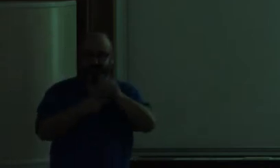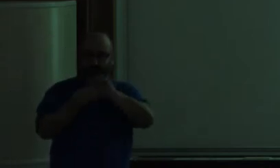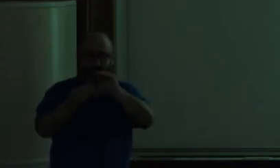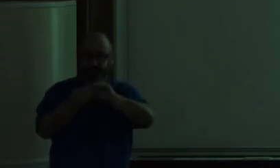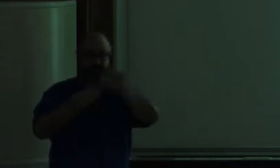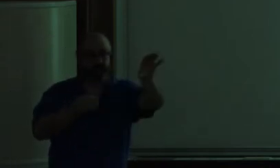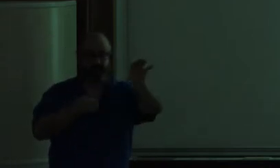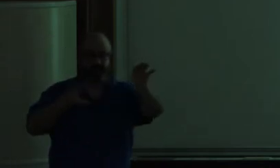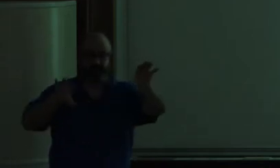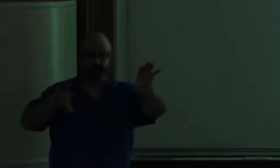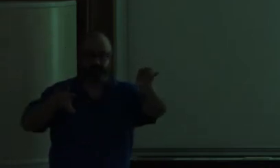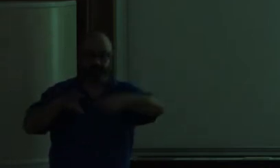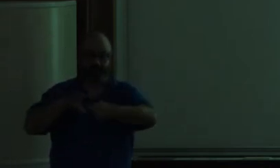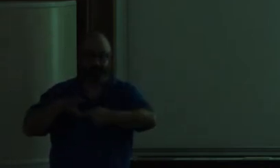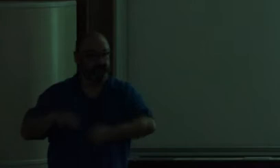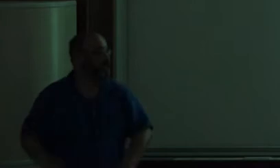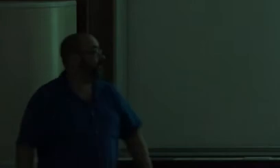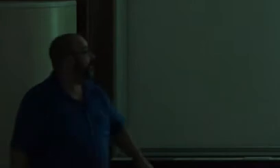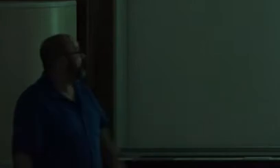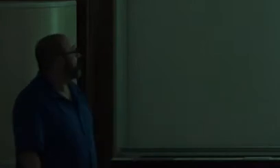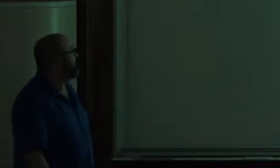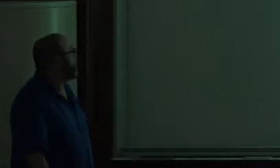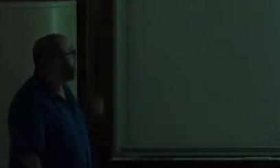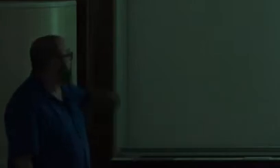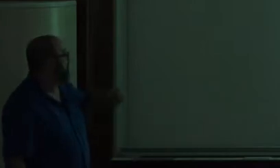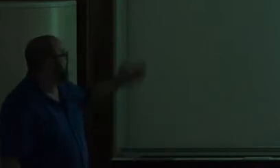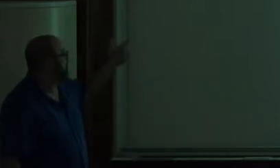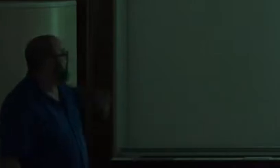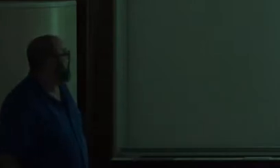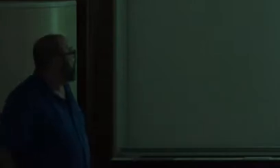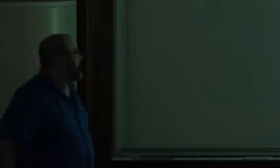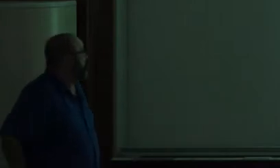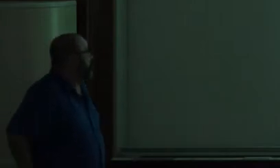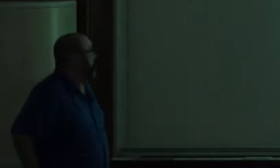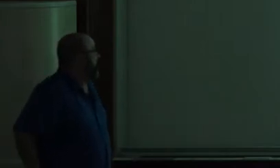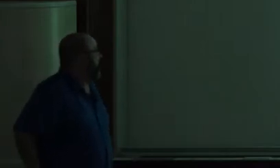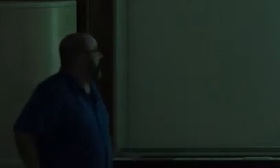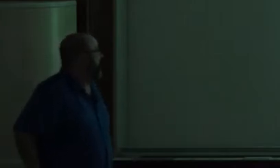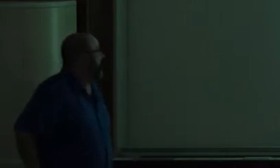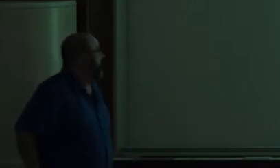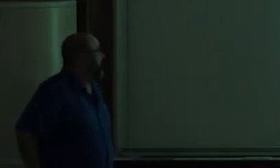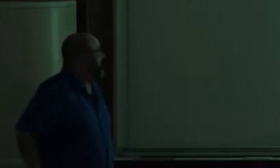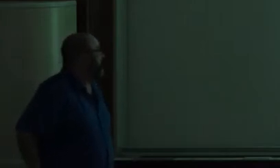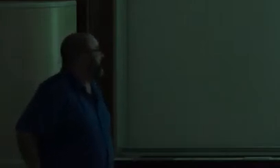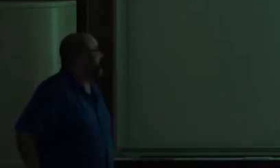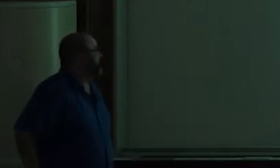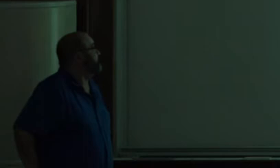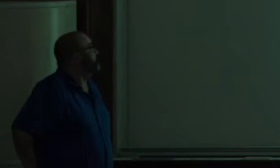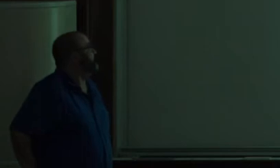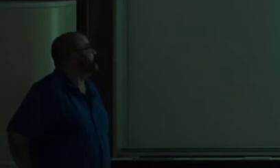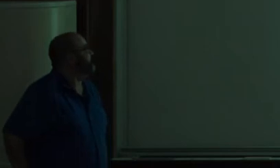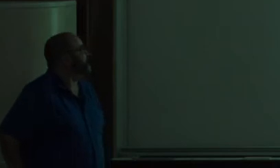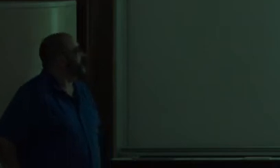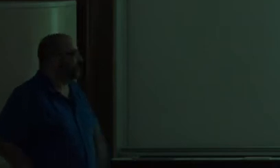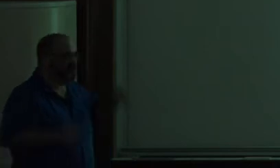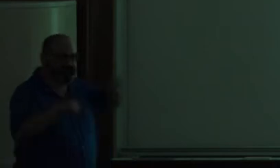objet itérateur qui, lui, va vous permettre de faire next, next et next. Alors,